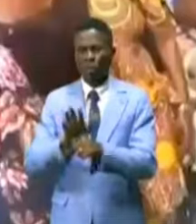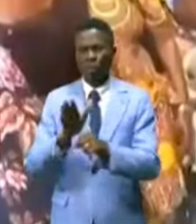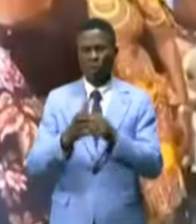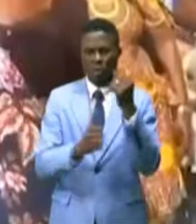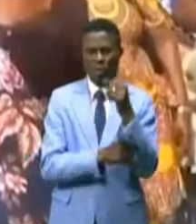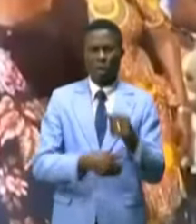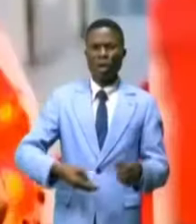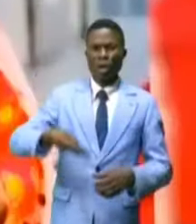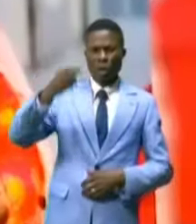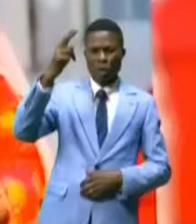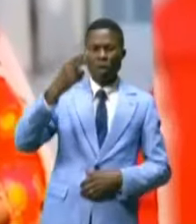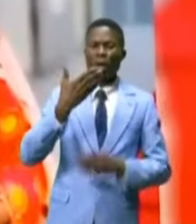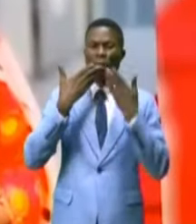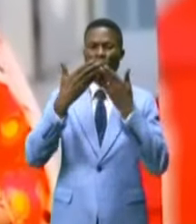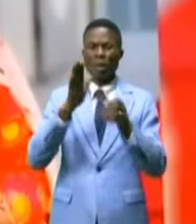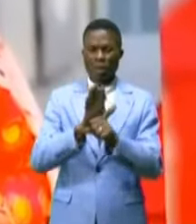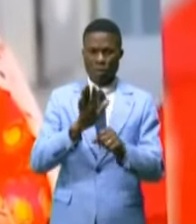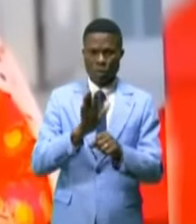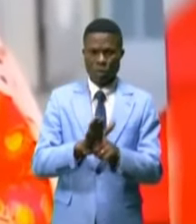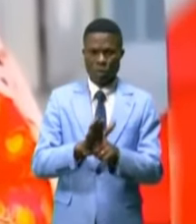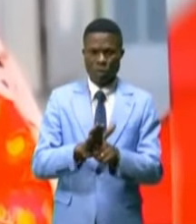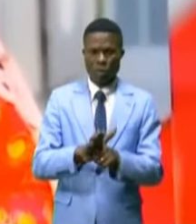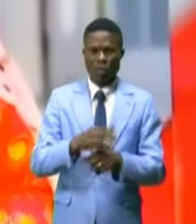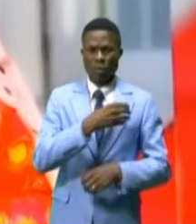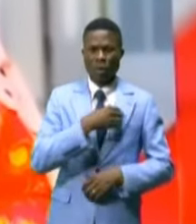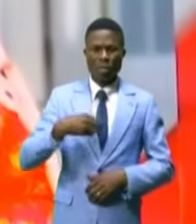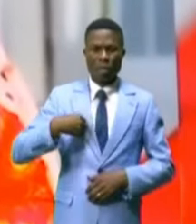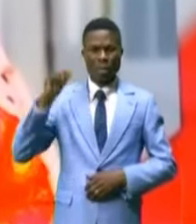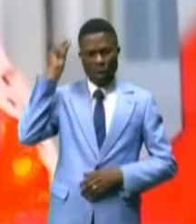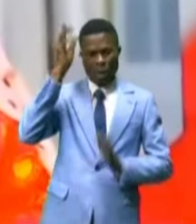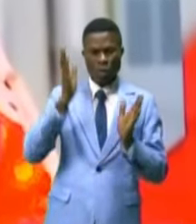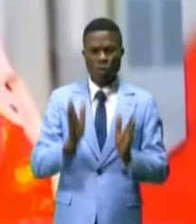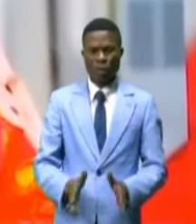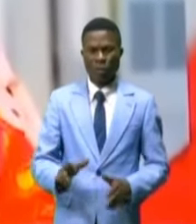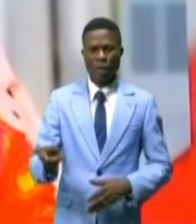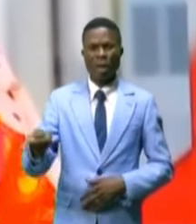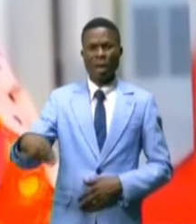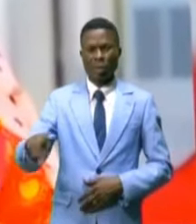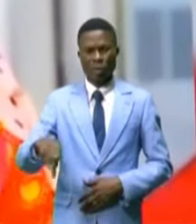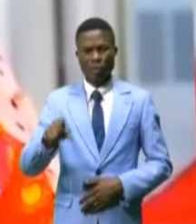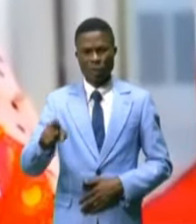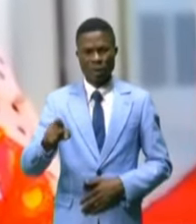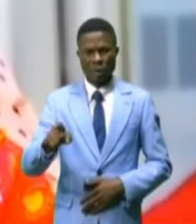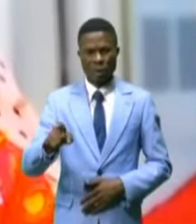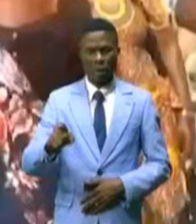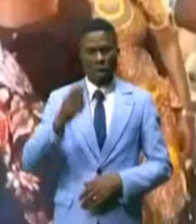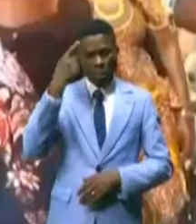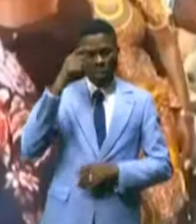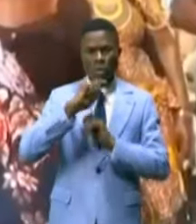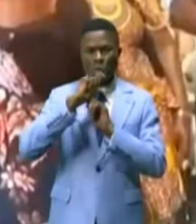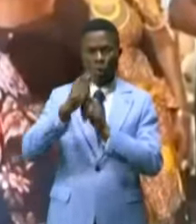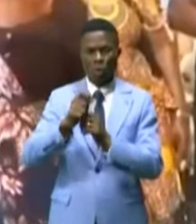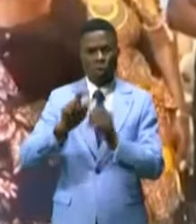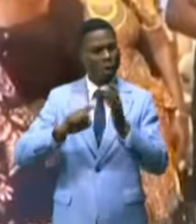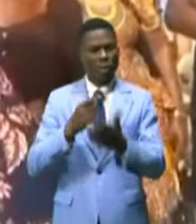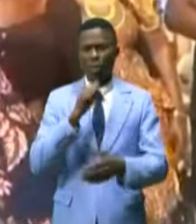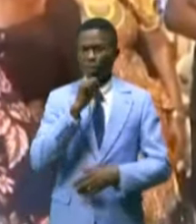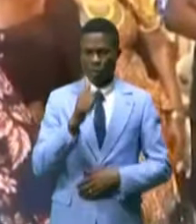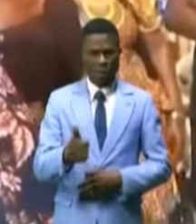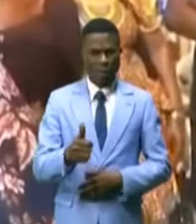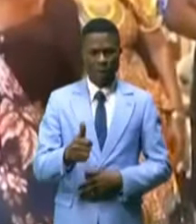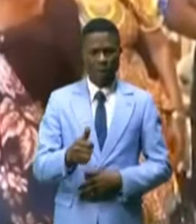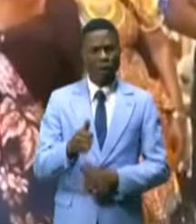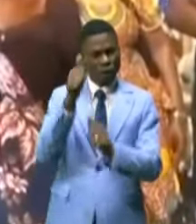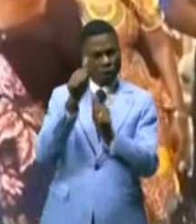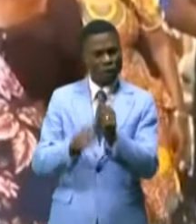Haut-Lomami. Nous remercions la gouverneure des provinces Isabelle Kalinga Mushimbi. Ces gestes n'est pas les premiers à poser.